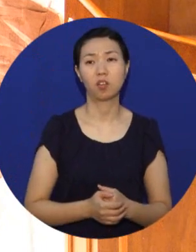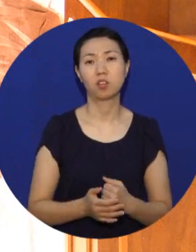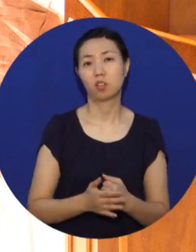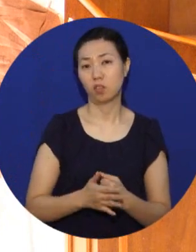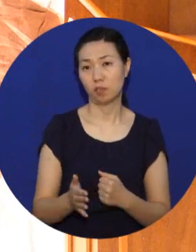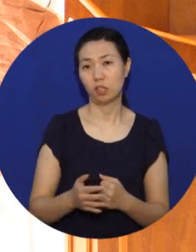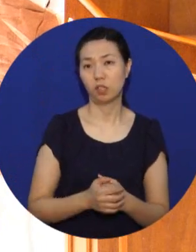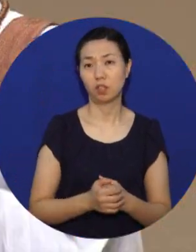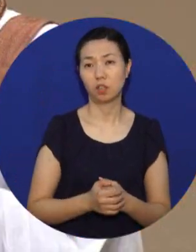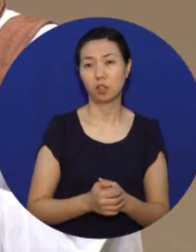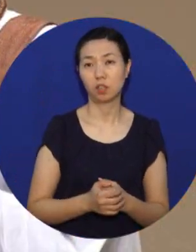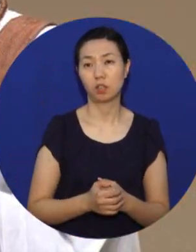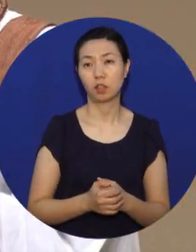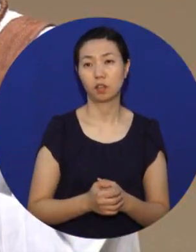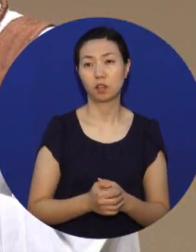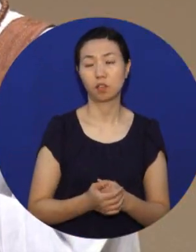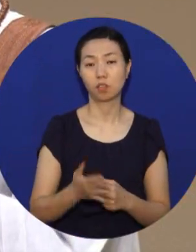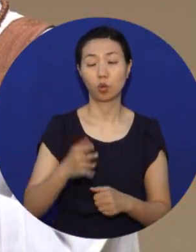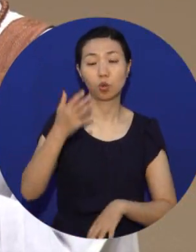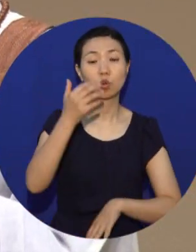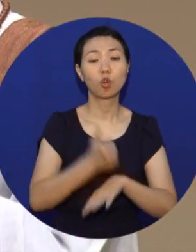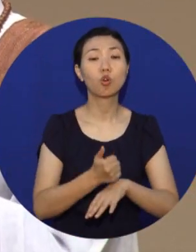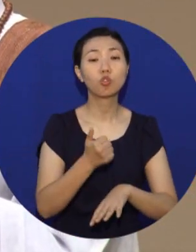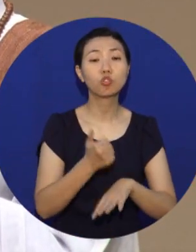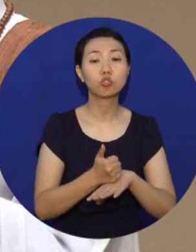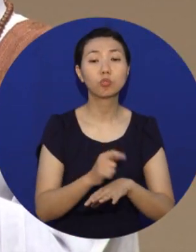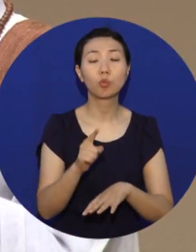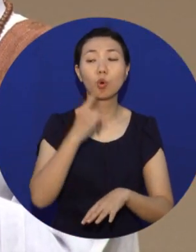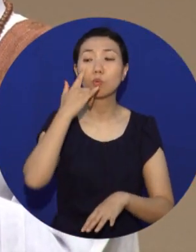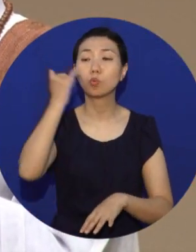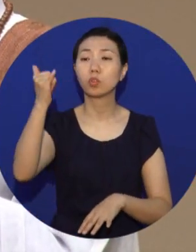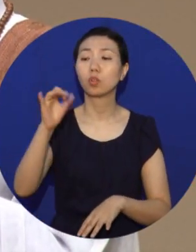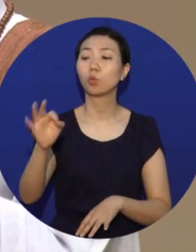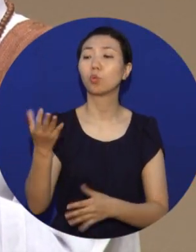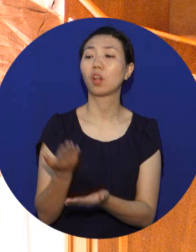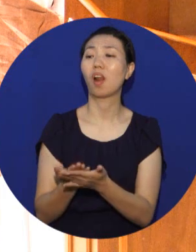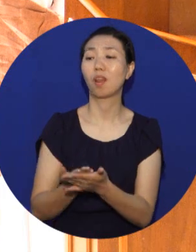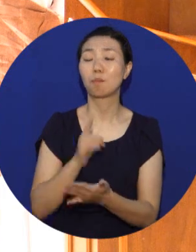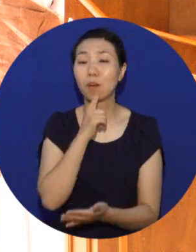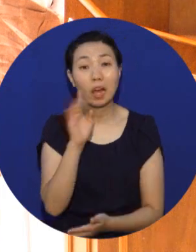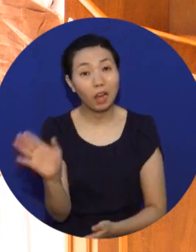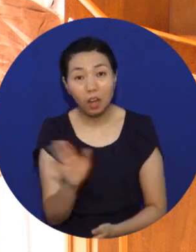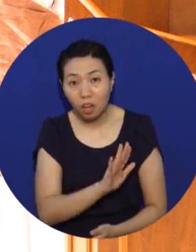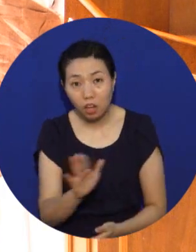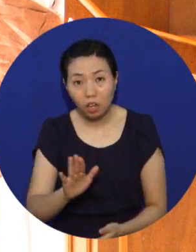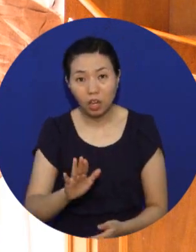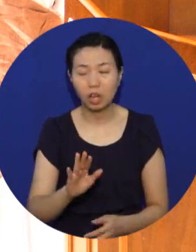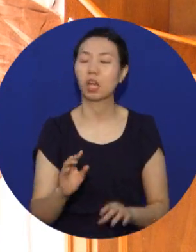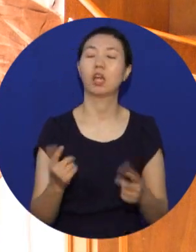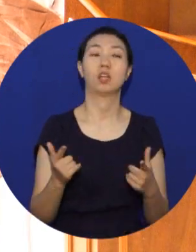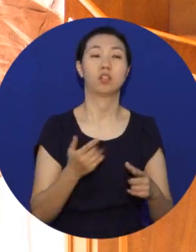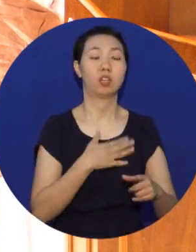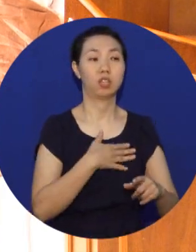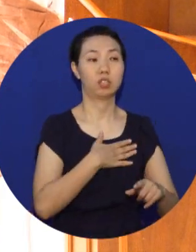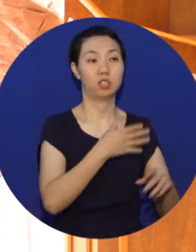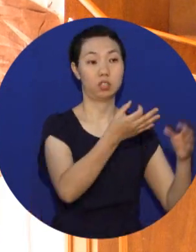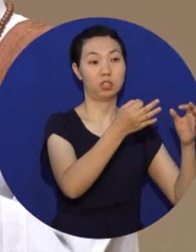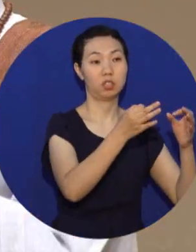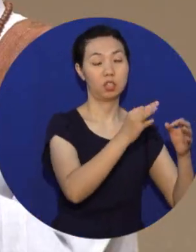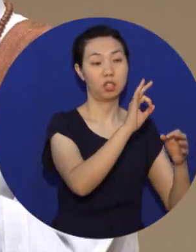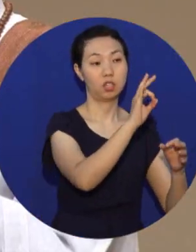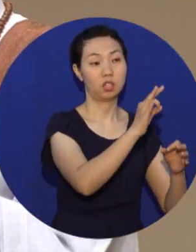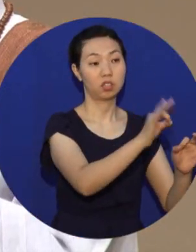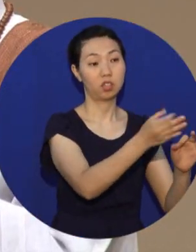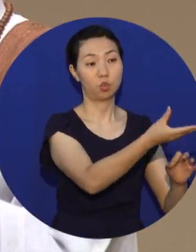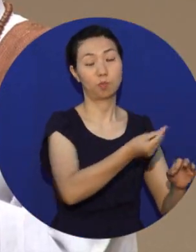그래서 근데 자기는 지금 결국은 그 몇 천만 원을 엄마 아빠 보고 대라는 거 아니야? 아니에요. 저 학자금 대출로 계획을 하고 있어요. 학자금